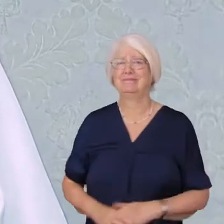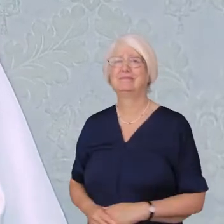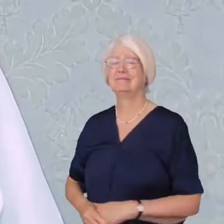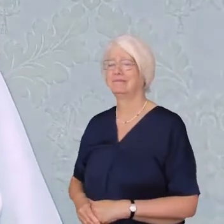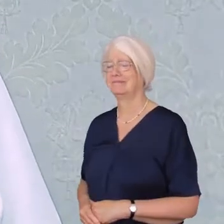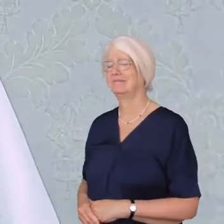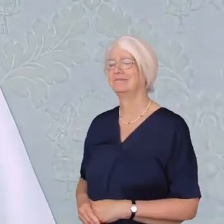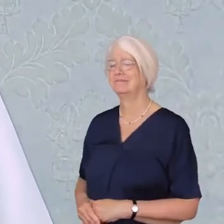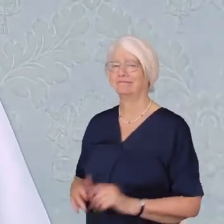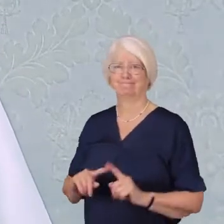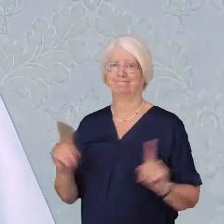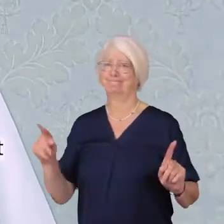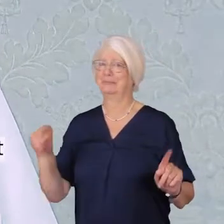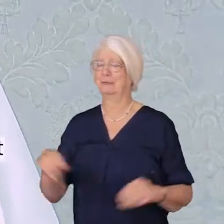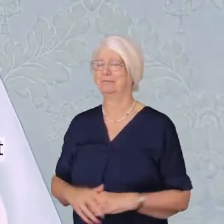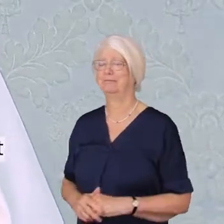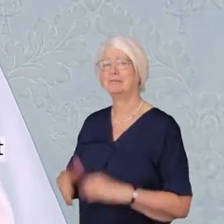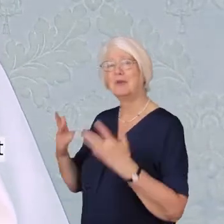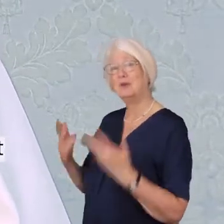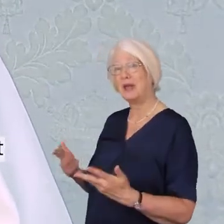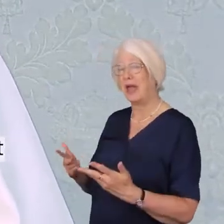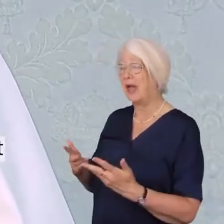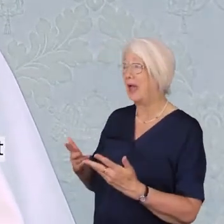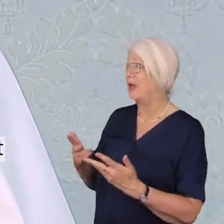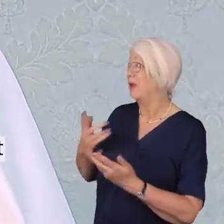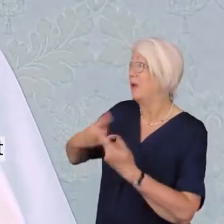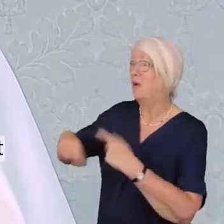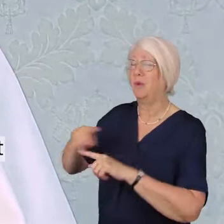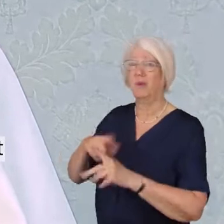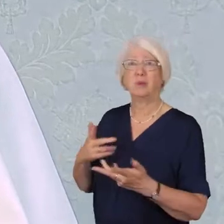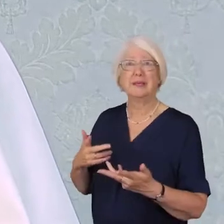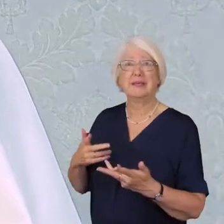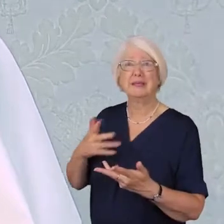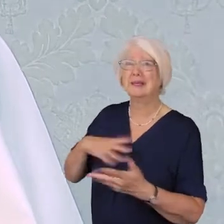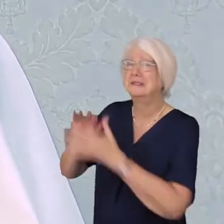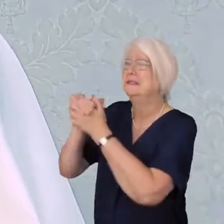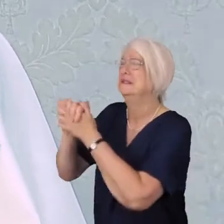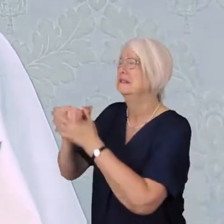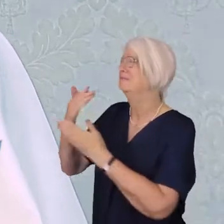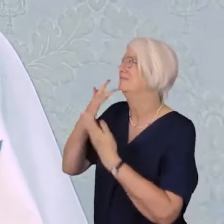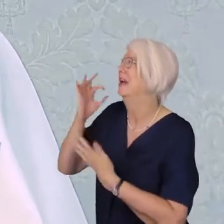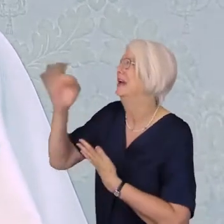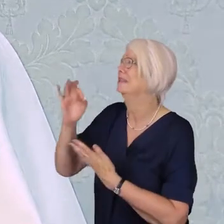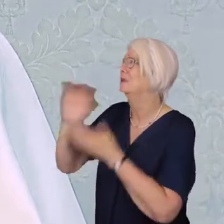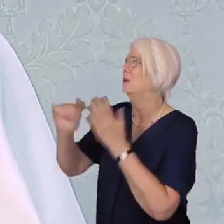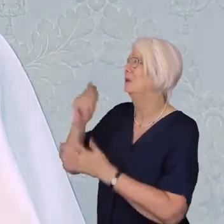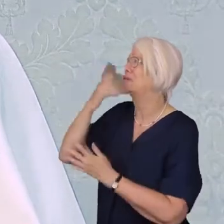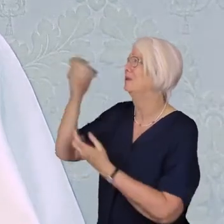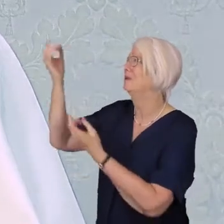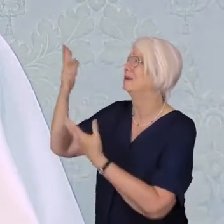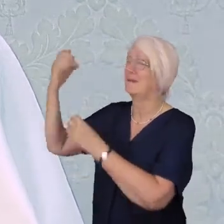allora, mai come oggi, è necessario invocare lo Spirito Santo perché riversi la vita di